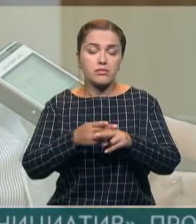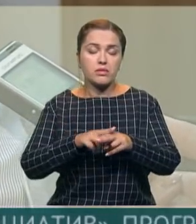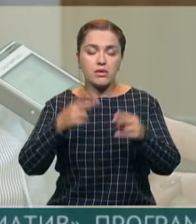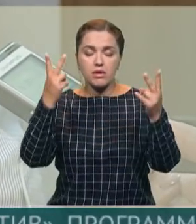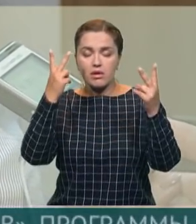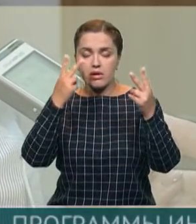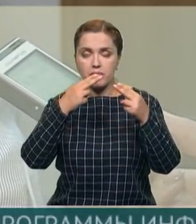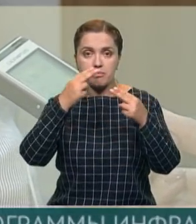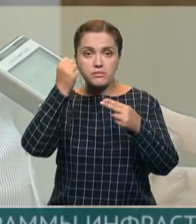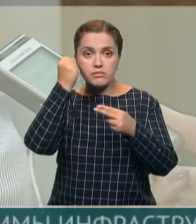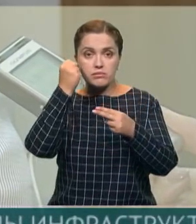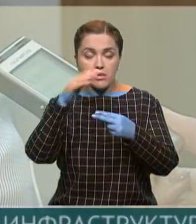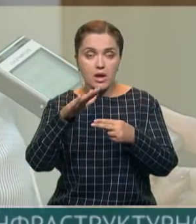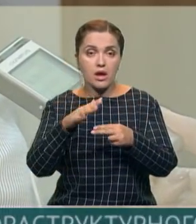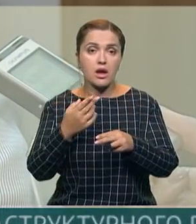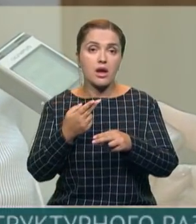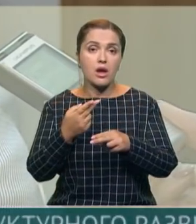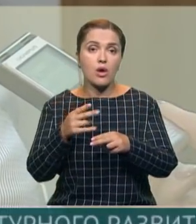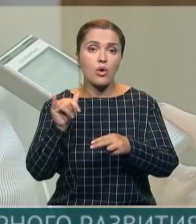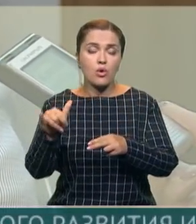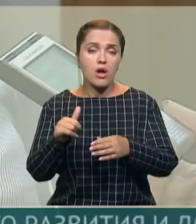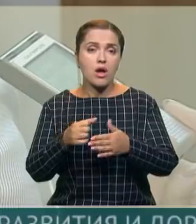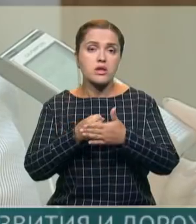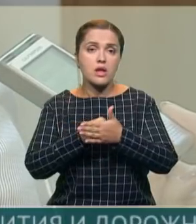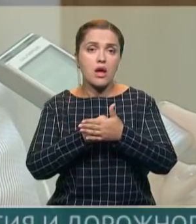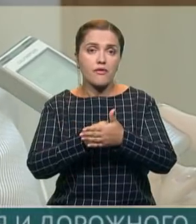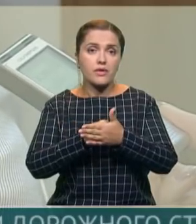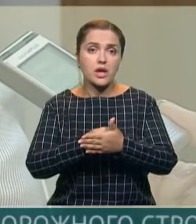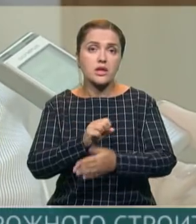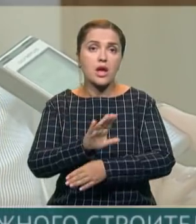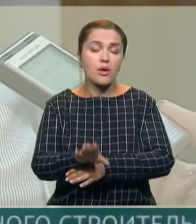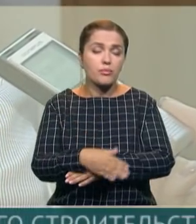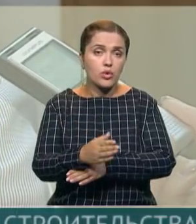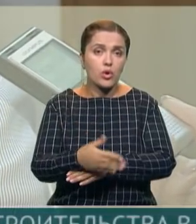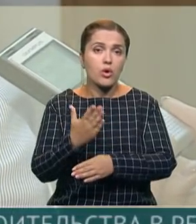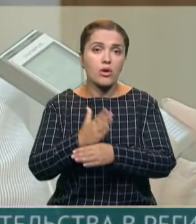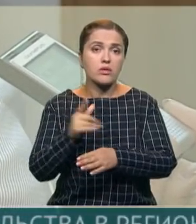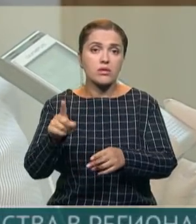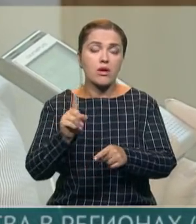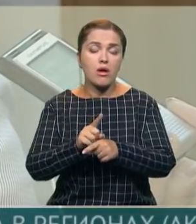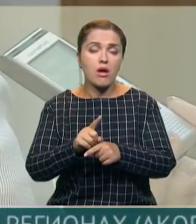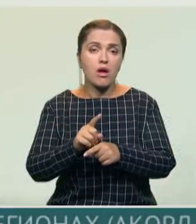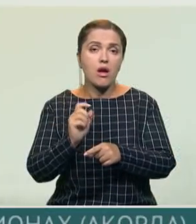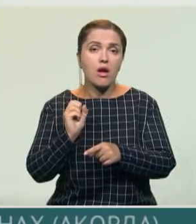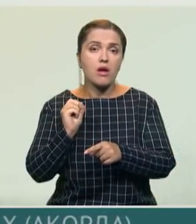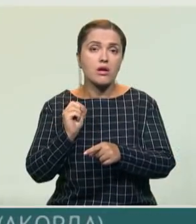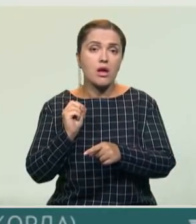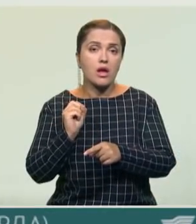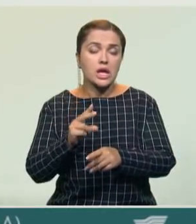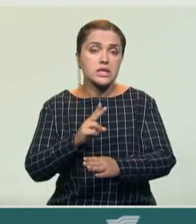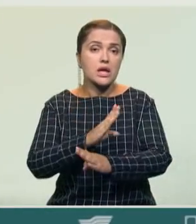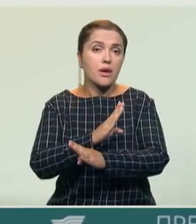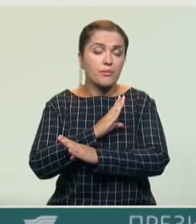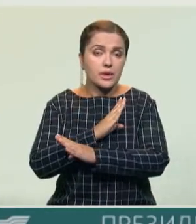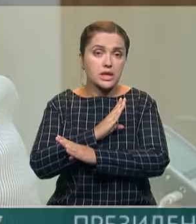отсутствовало, артериальное давление не определялось, то есть было расценено как состояние клинической смерти.